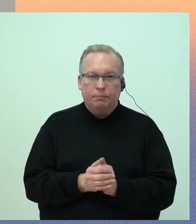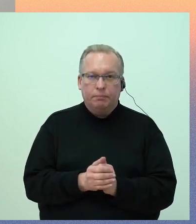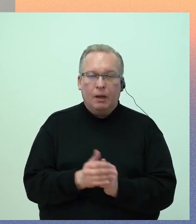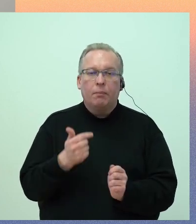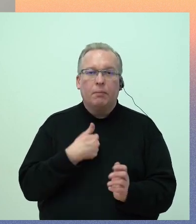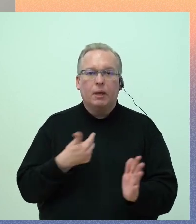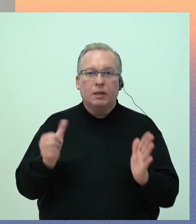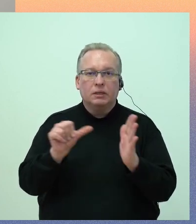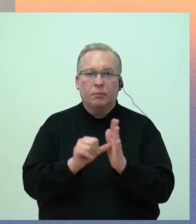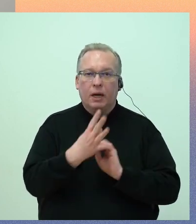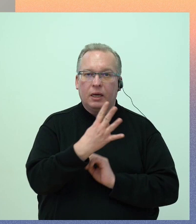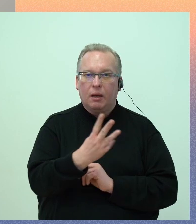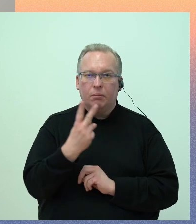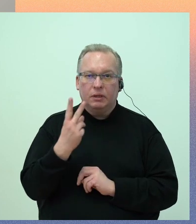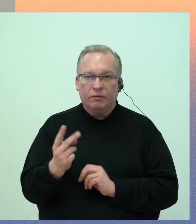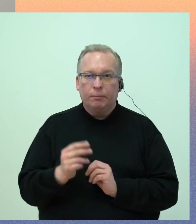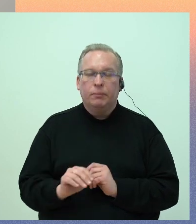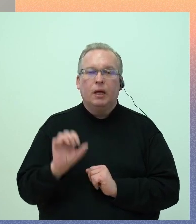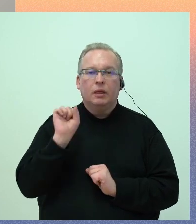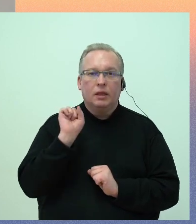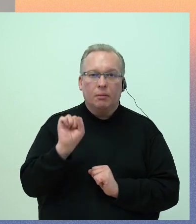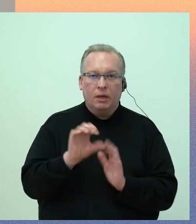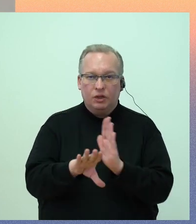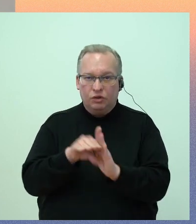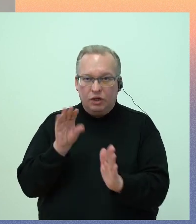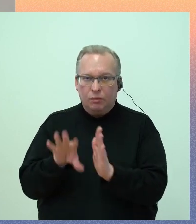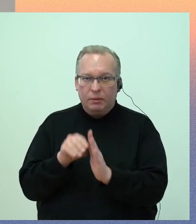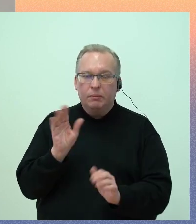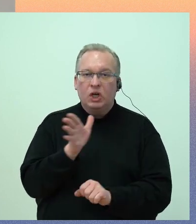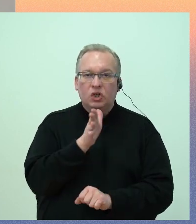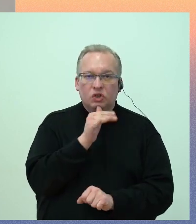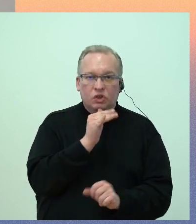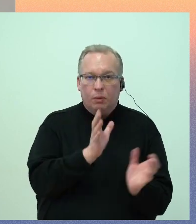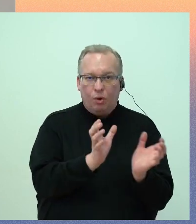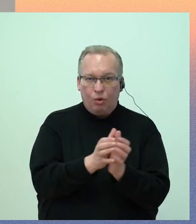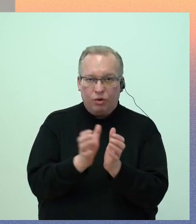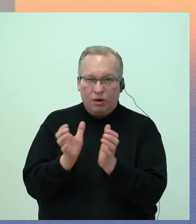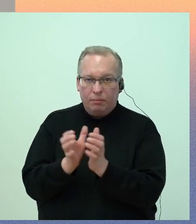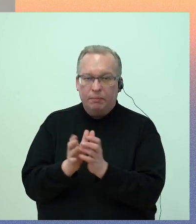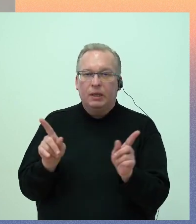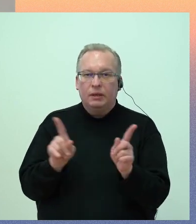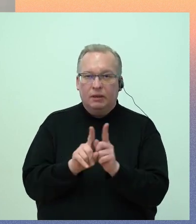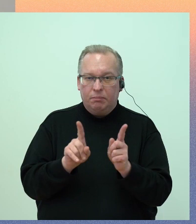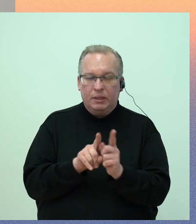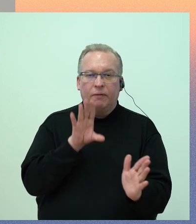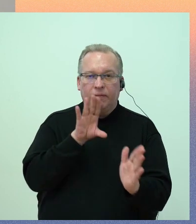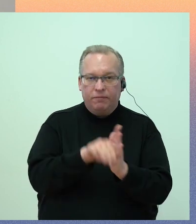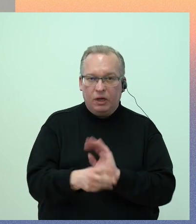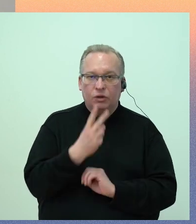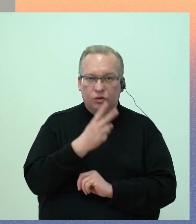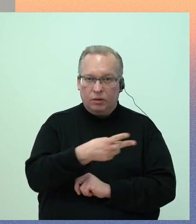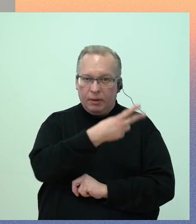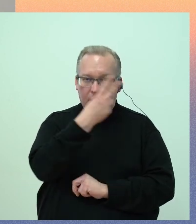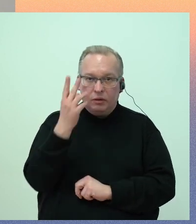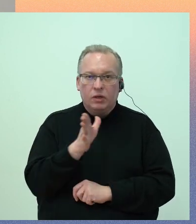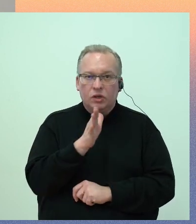atstovaujame 42 demokratinėms ir išrinktoms žydų organizacijoms, įskaitant, aišku, ir